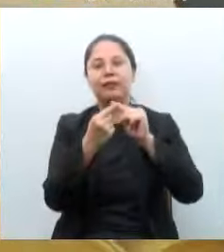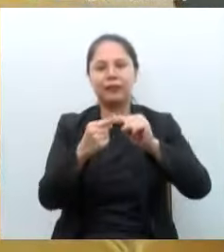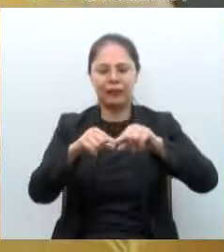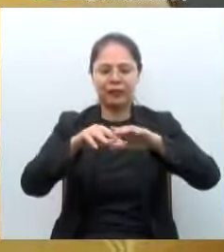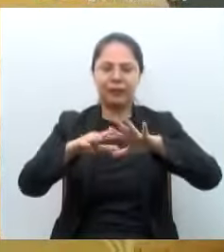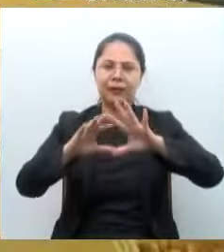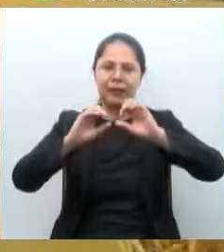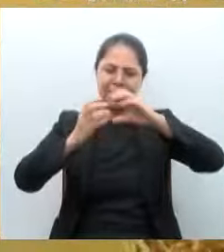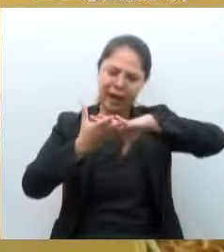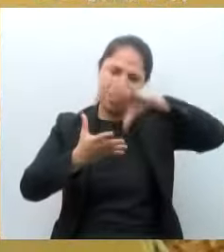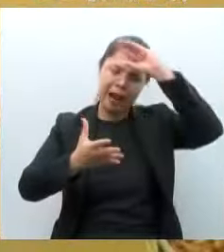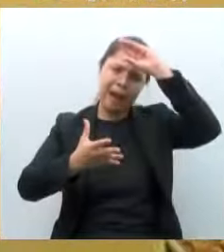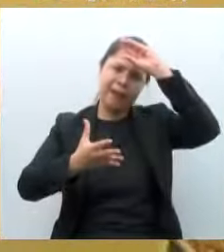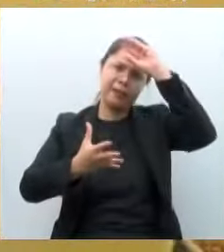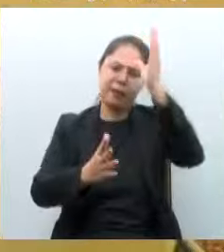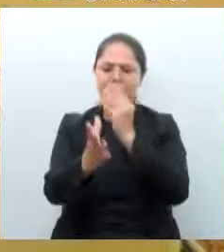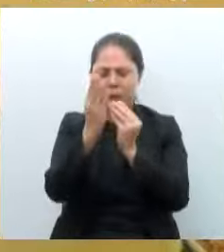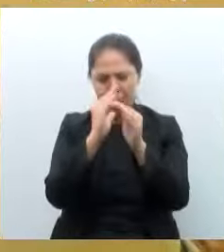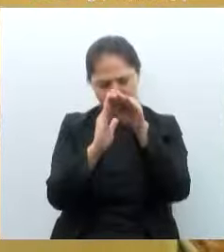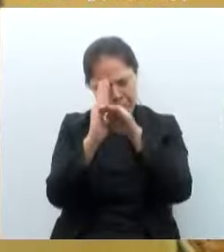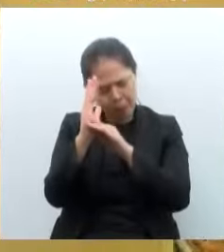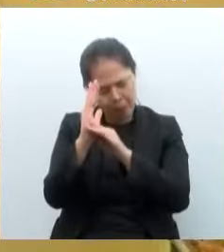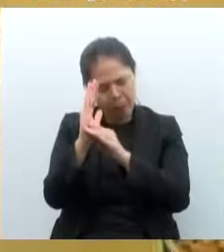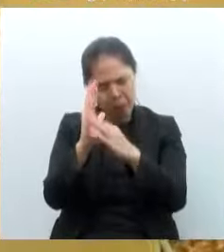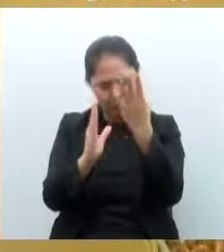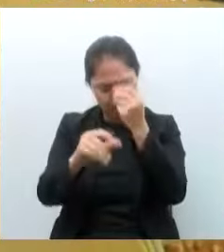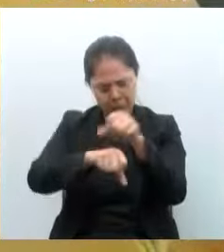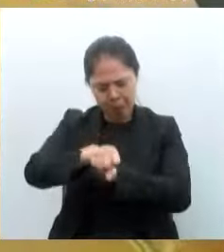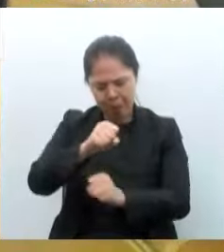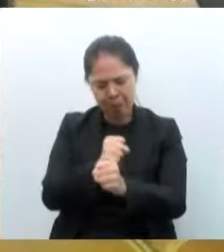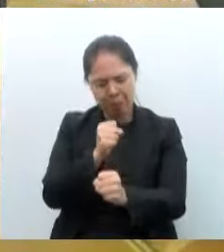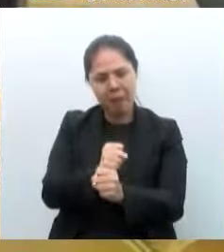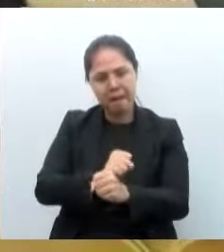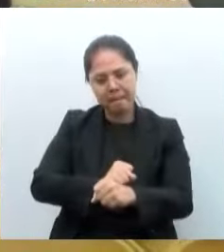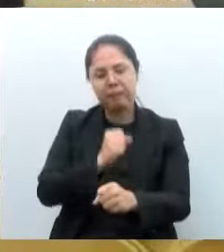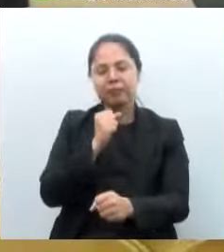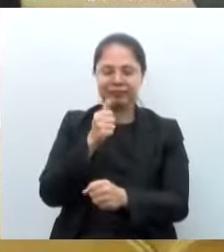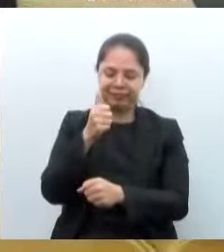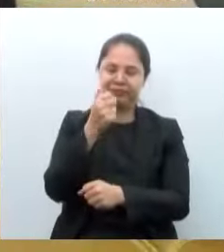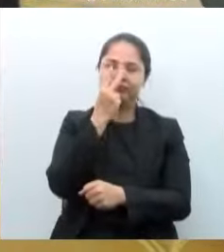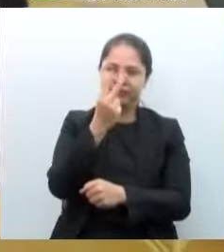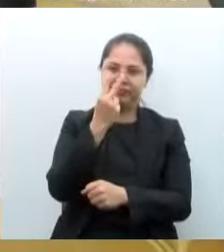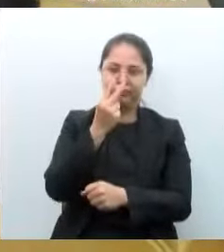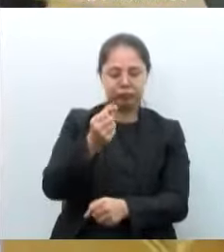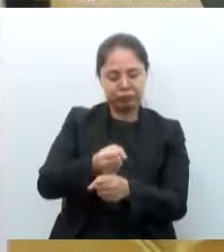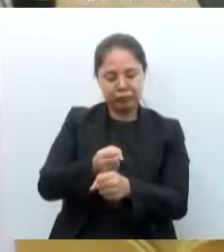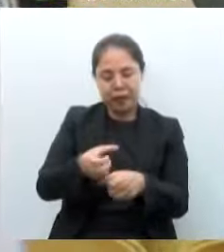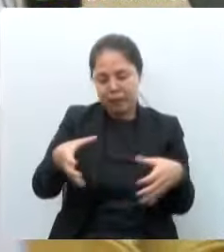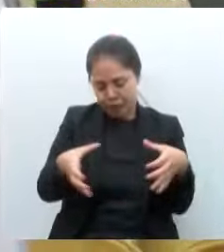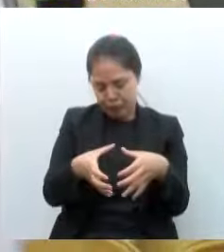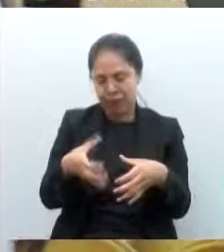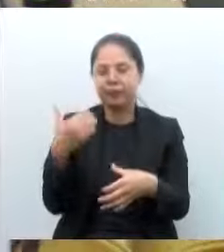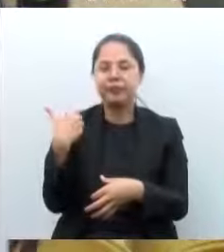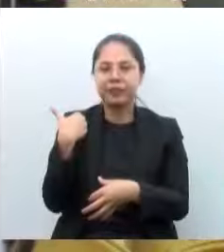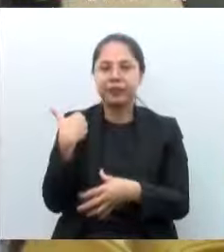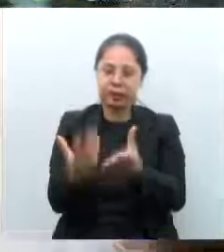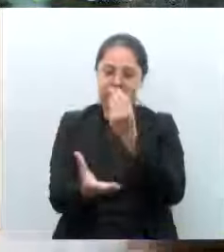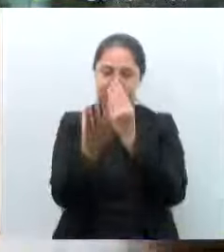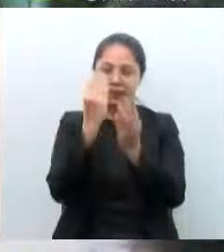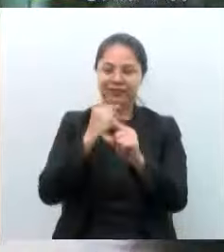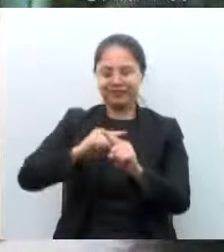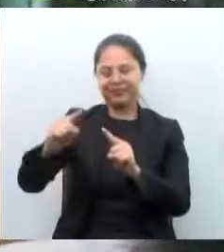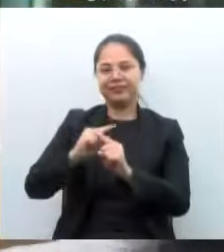รู้นะคะผ่านกระบวนการการคิดขั้นสูงค่ะรวมถึงการลงมือทำการทำงานร่วมกันและการเรียนรู้ผ่